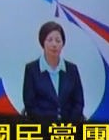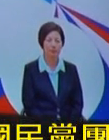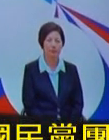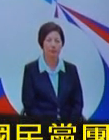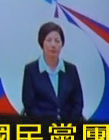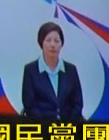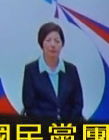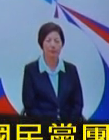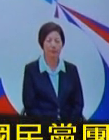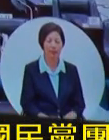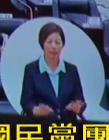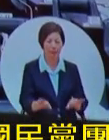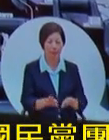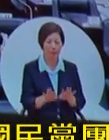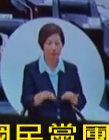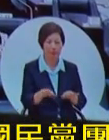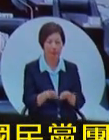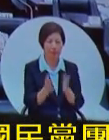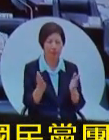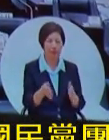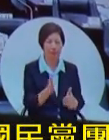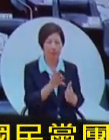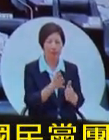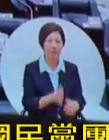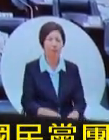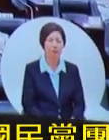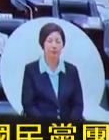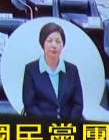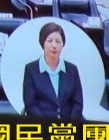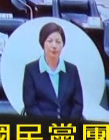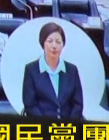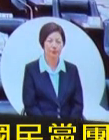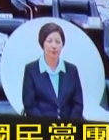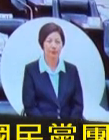好，请计时开始，请发言。